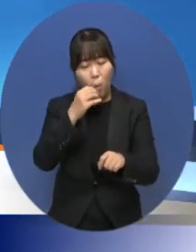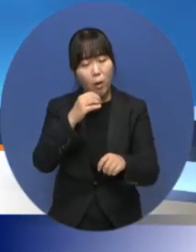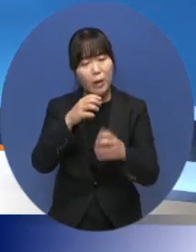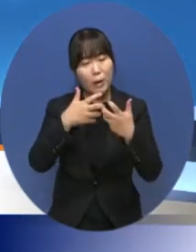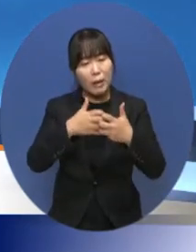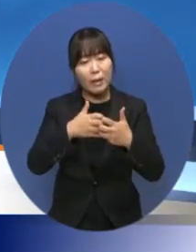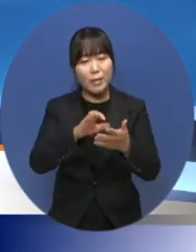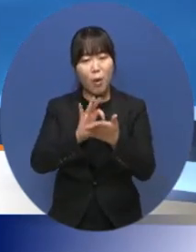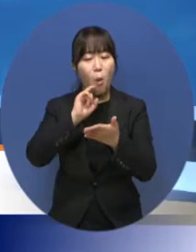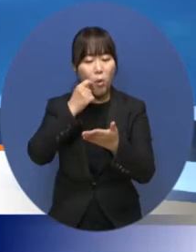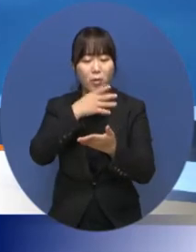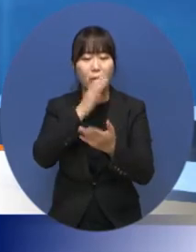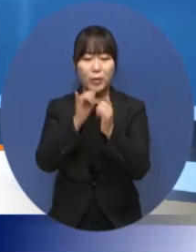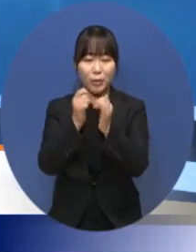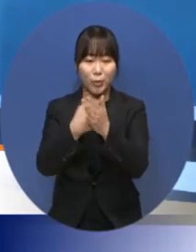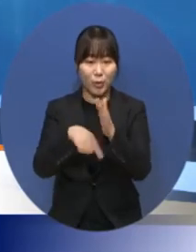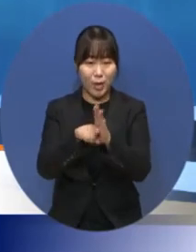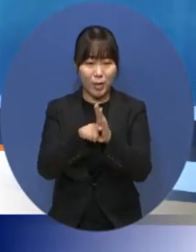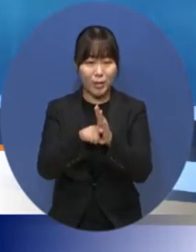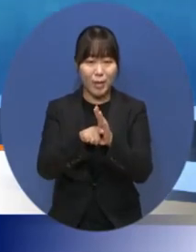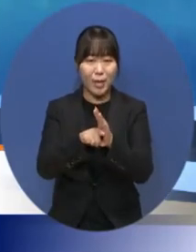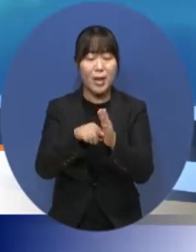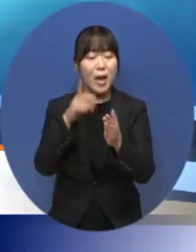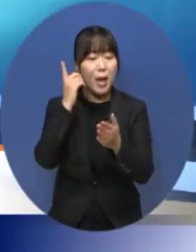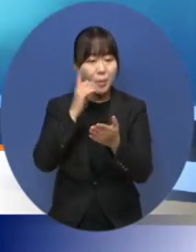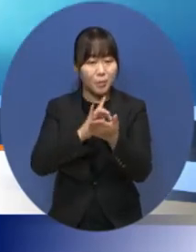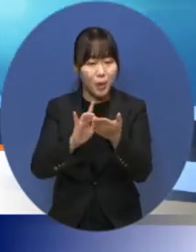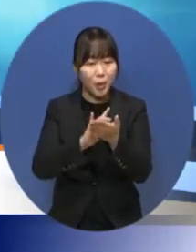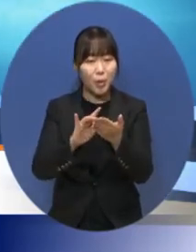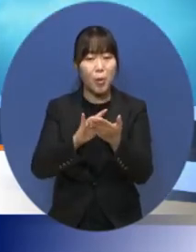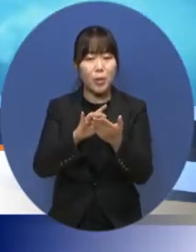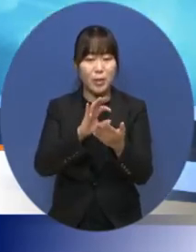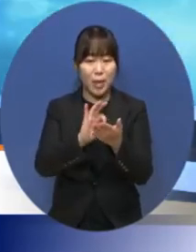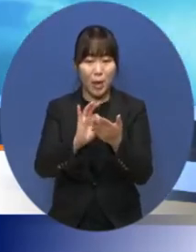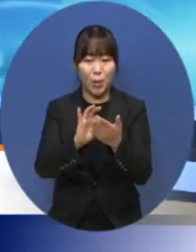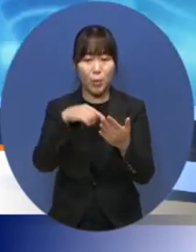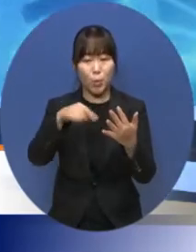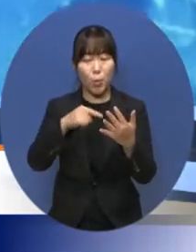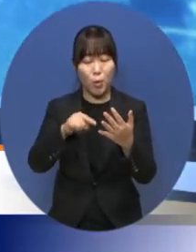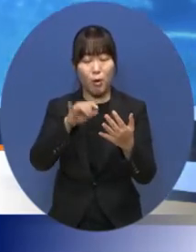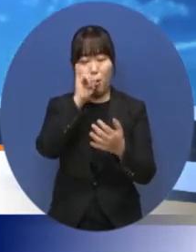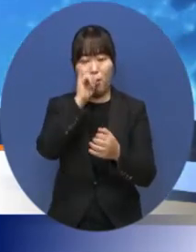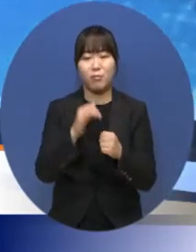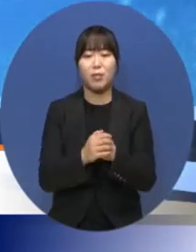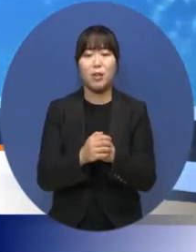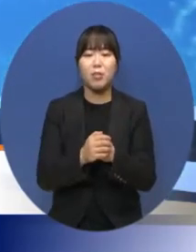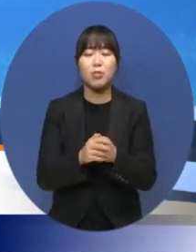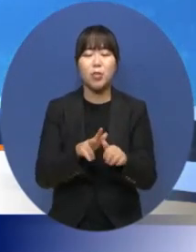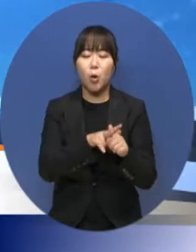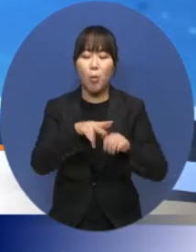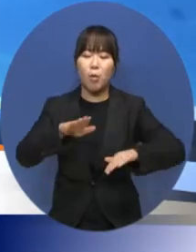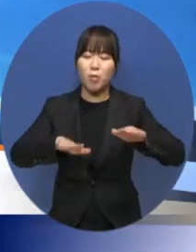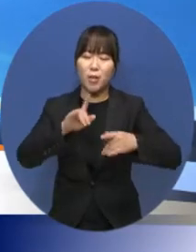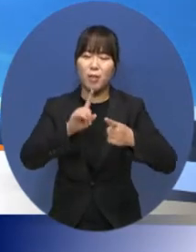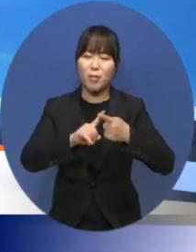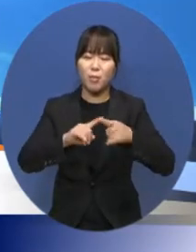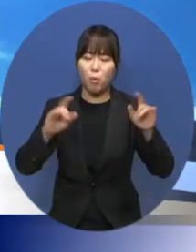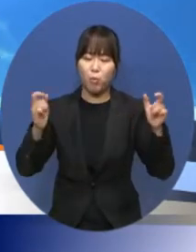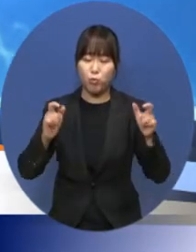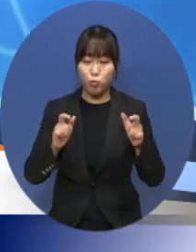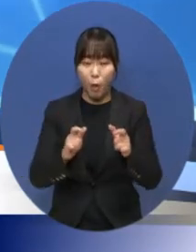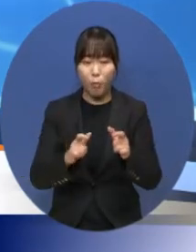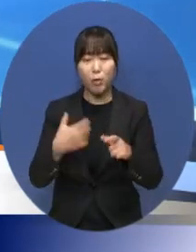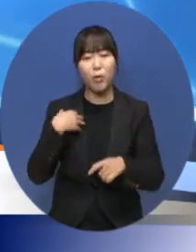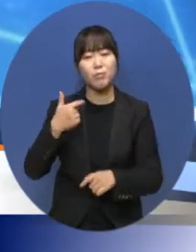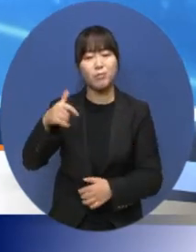노인들을 위해 스마트폰 활용 교육 강좌가 열렸습니다. 정보 격차를 해소하는 데 큰 역할을 해줄 것으로